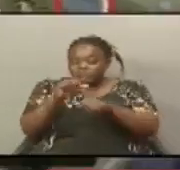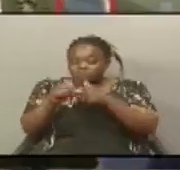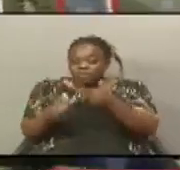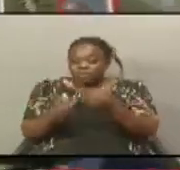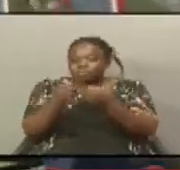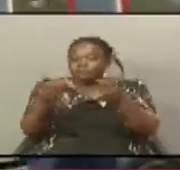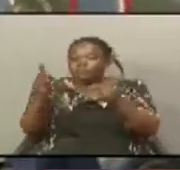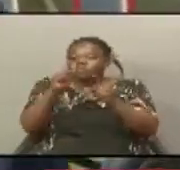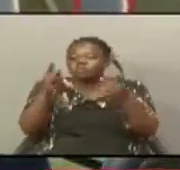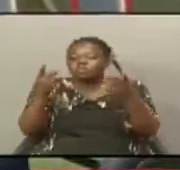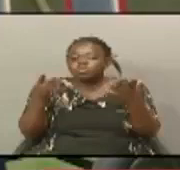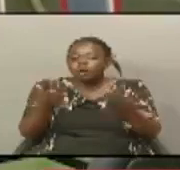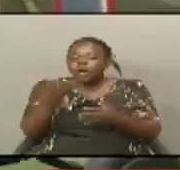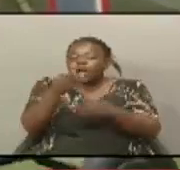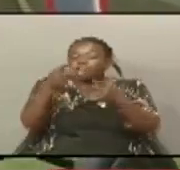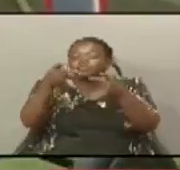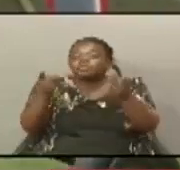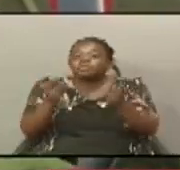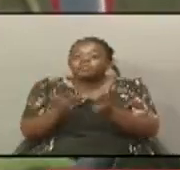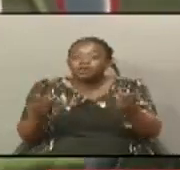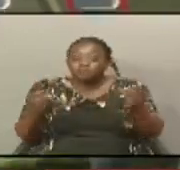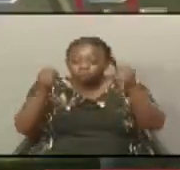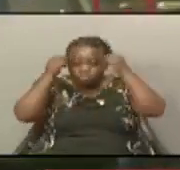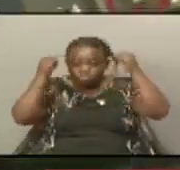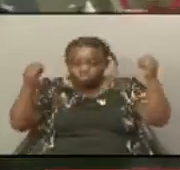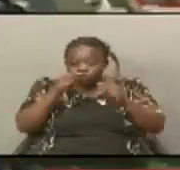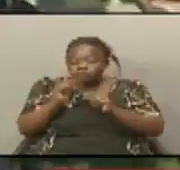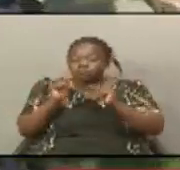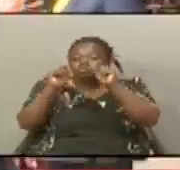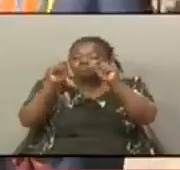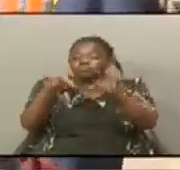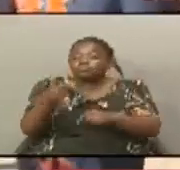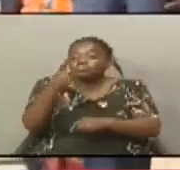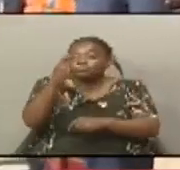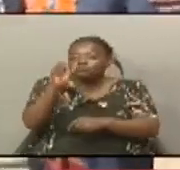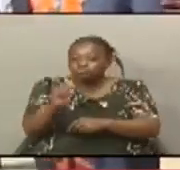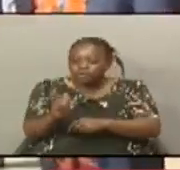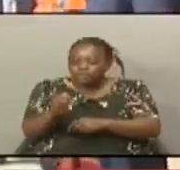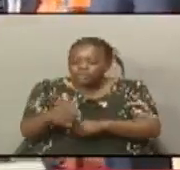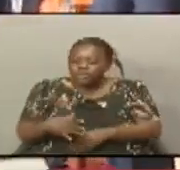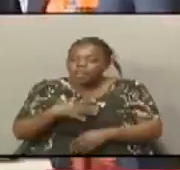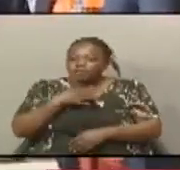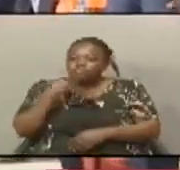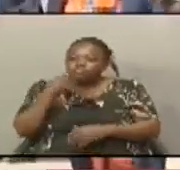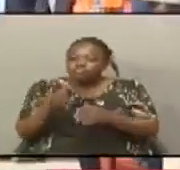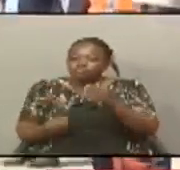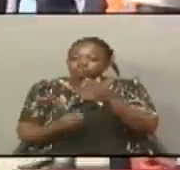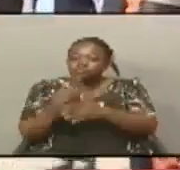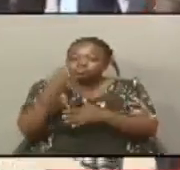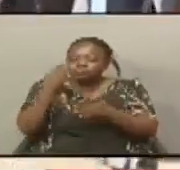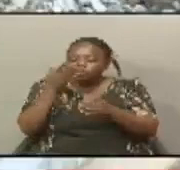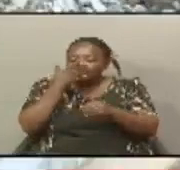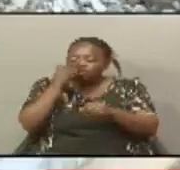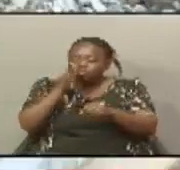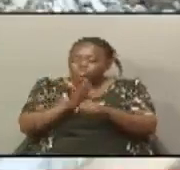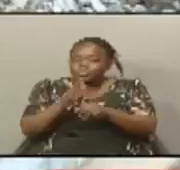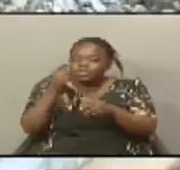emyagi pulezidenti Museveni yagendeyo nga 2 omwezi ogwokutaano n'alambula abakusibwa n'abuulira abakulembeze nti baali